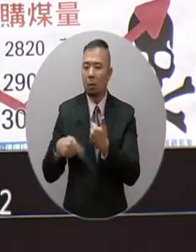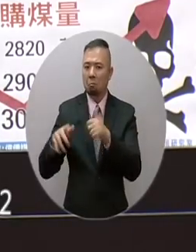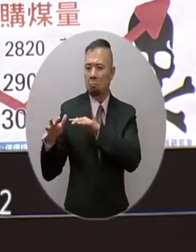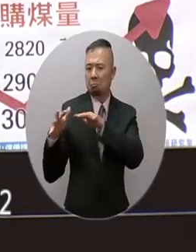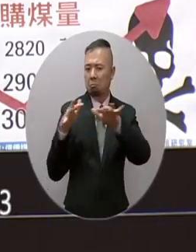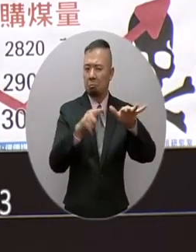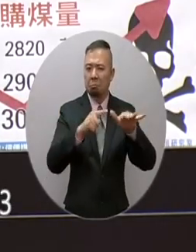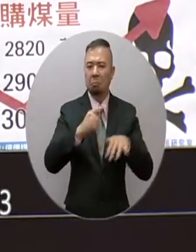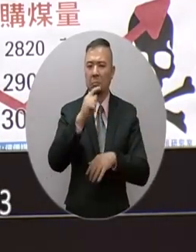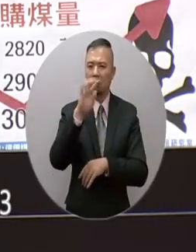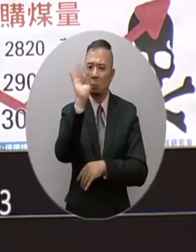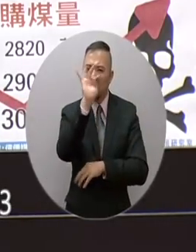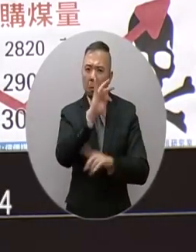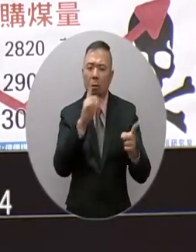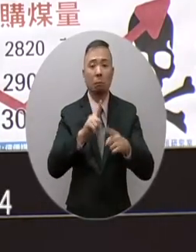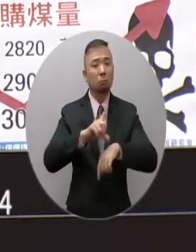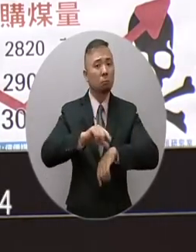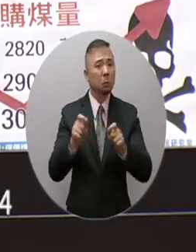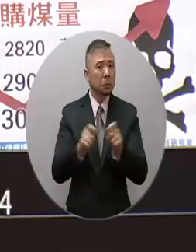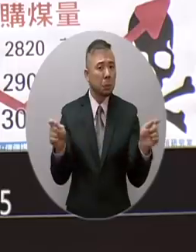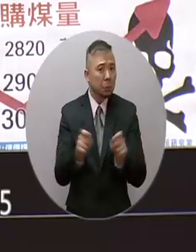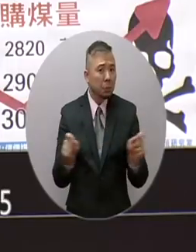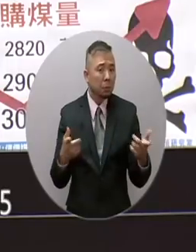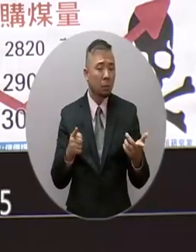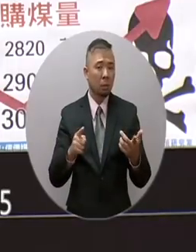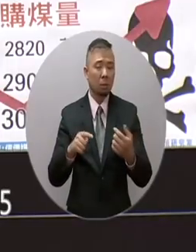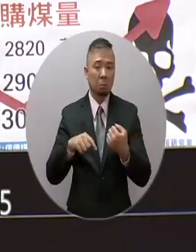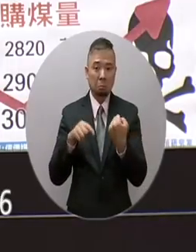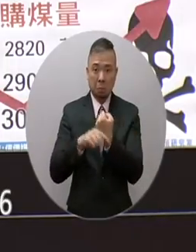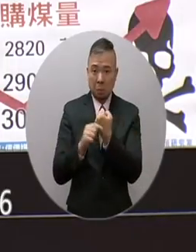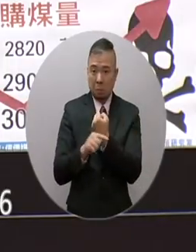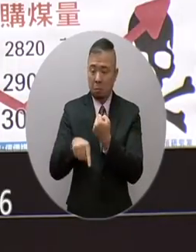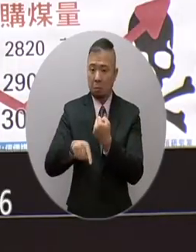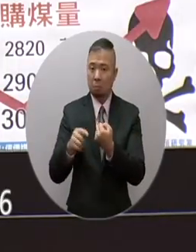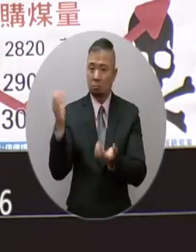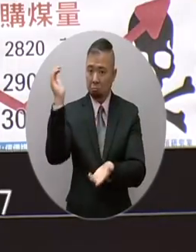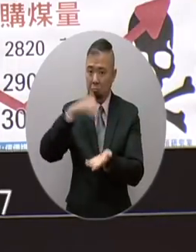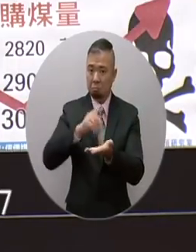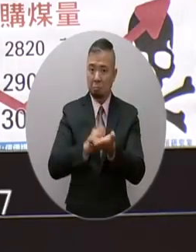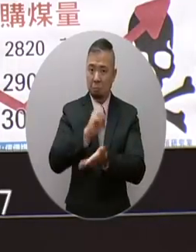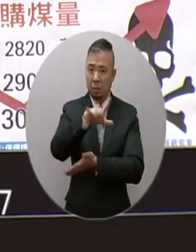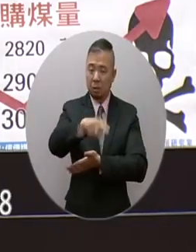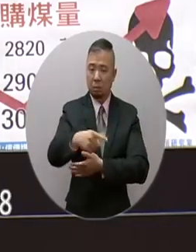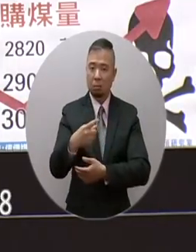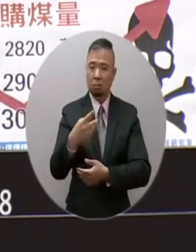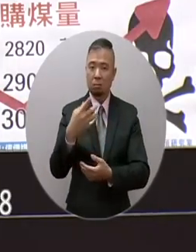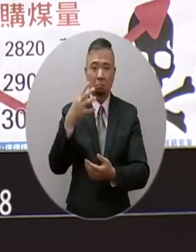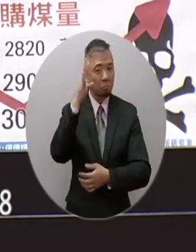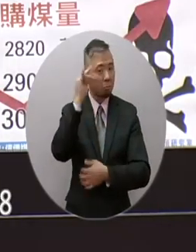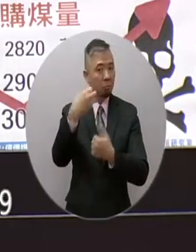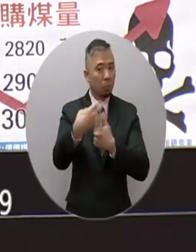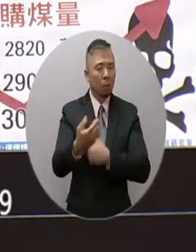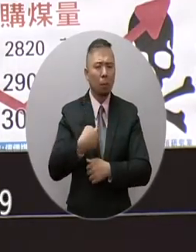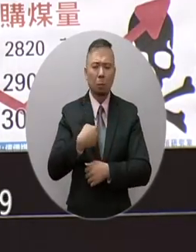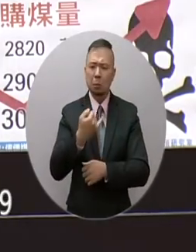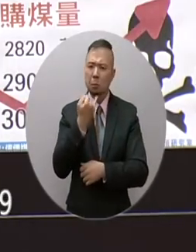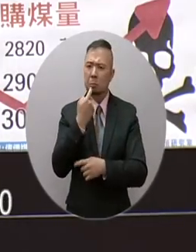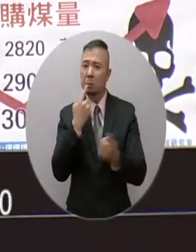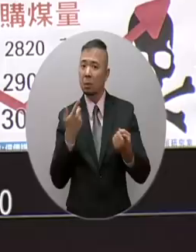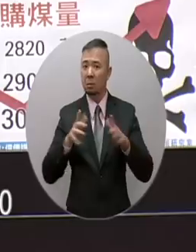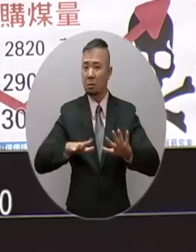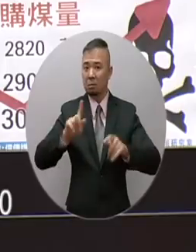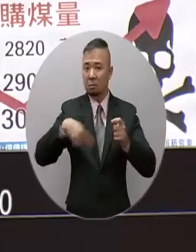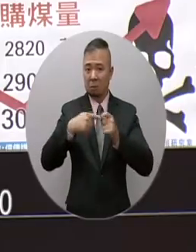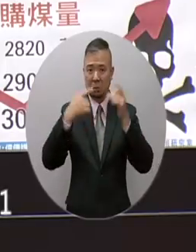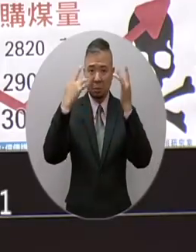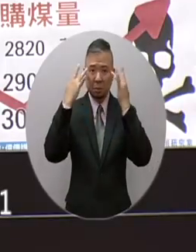久，时间什么时候可以给我们告这个研究报告，这是第一点。那我可以质疑说是不是今年的夏天核